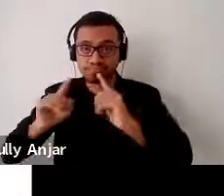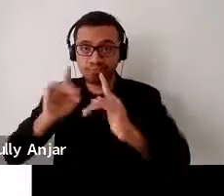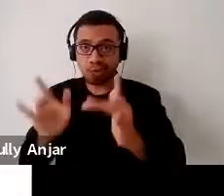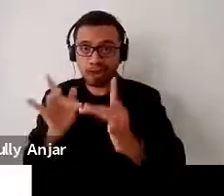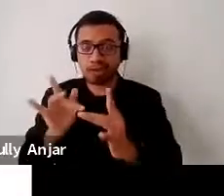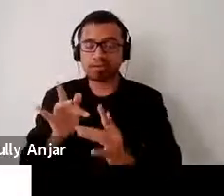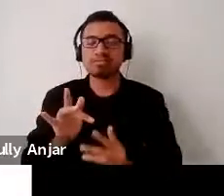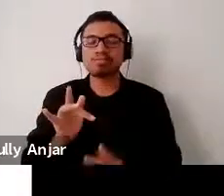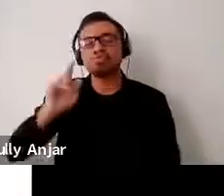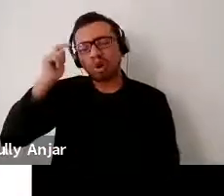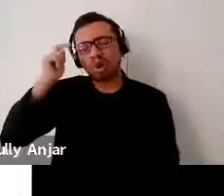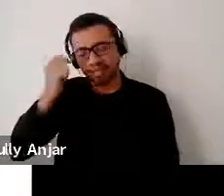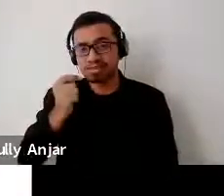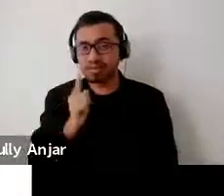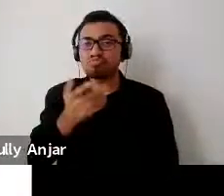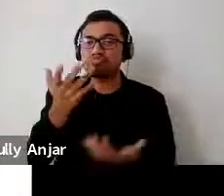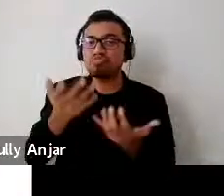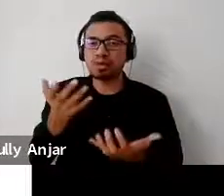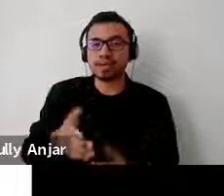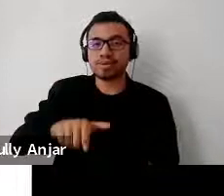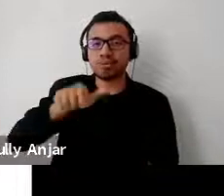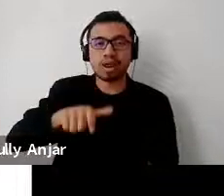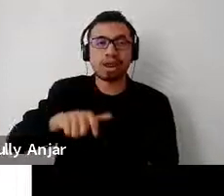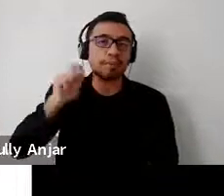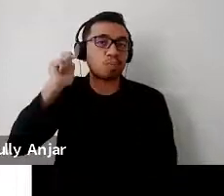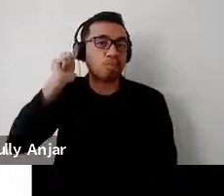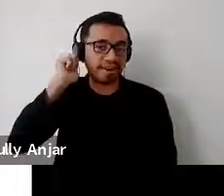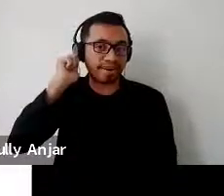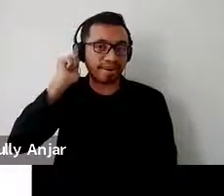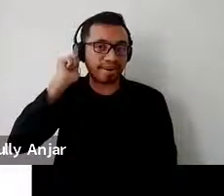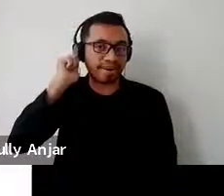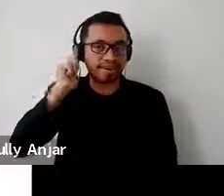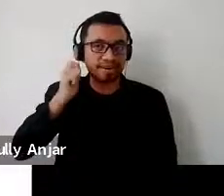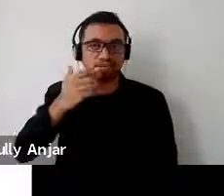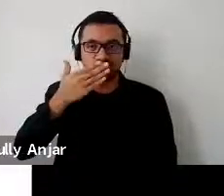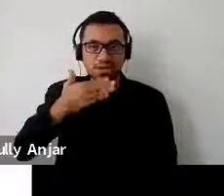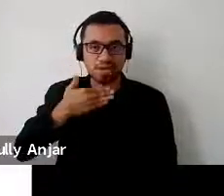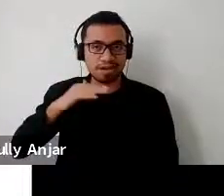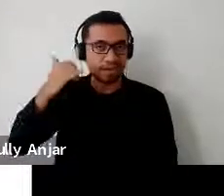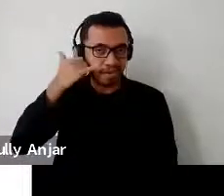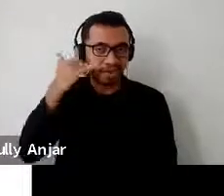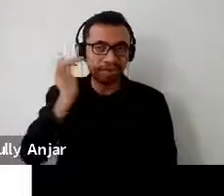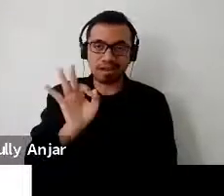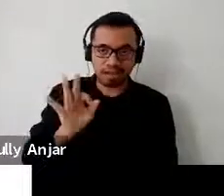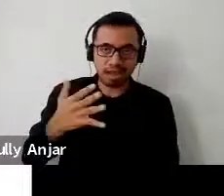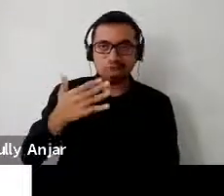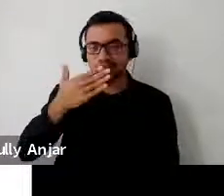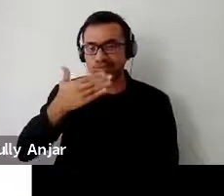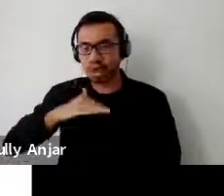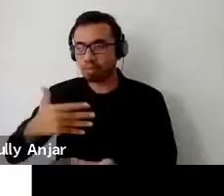atau memiliki komputer dan atau HP tapi gaptek ya. Nah, kemudian hal kedua